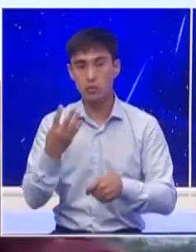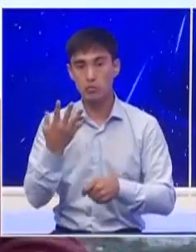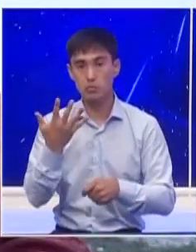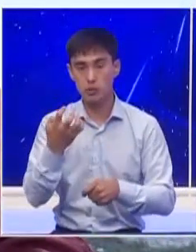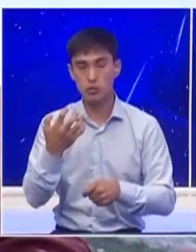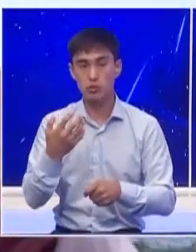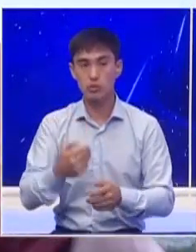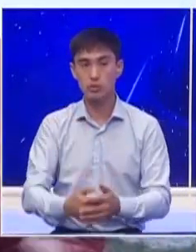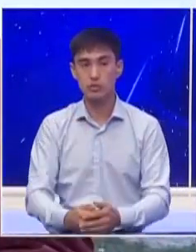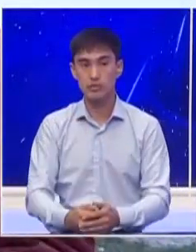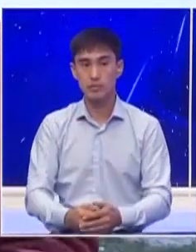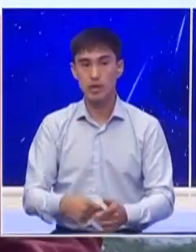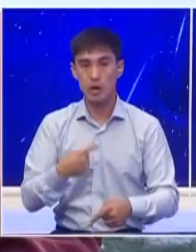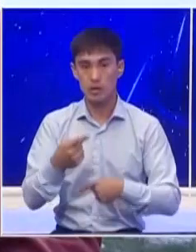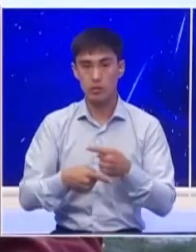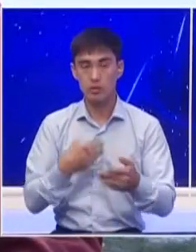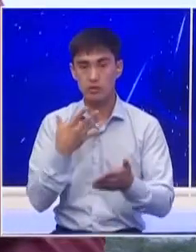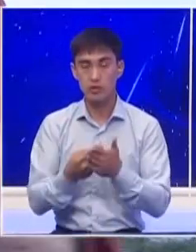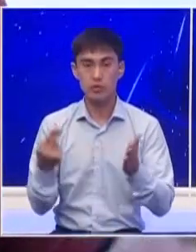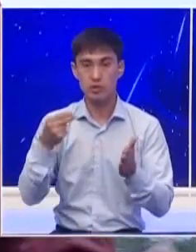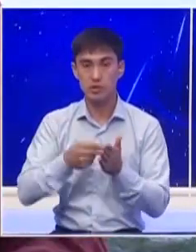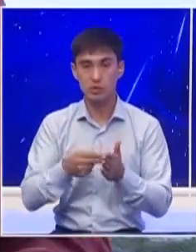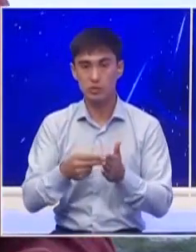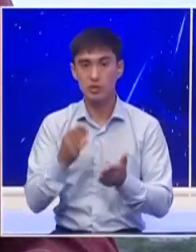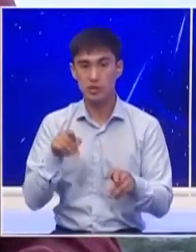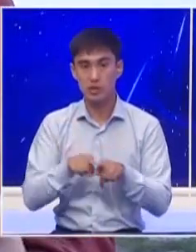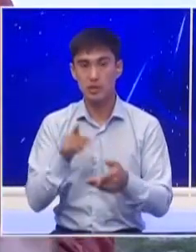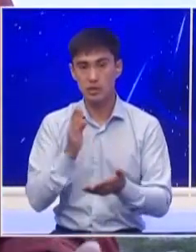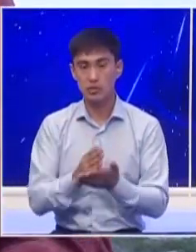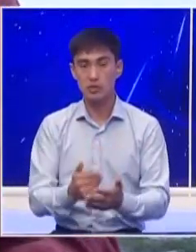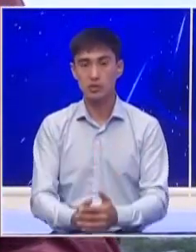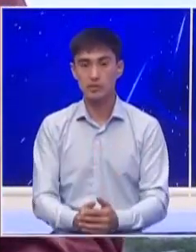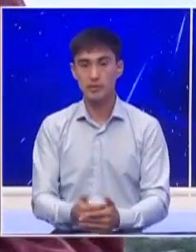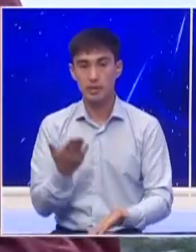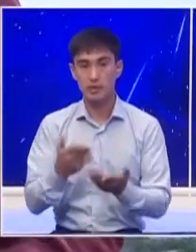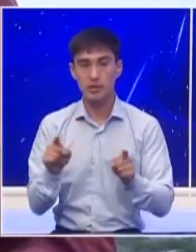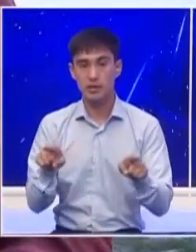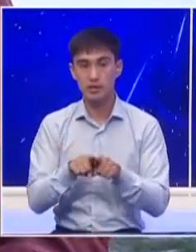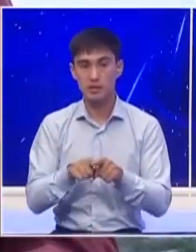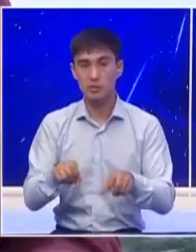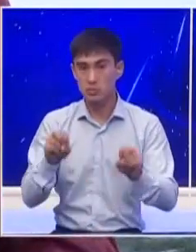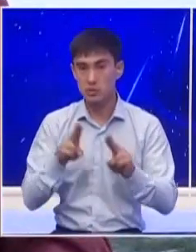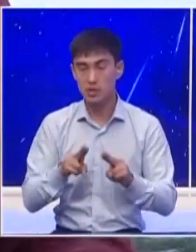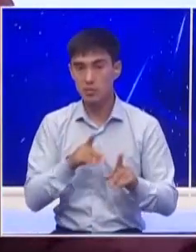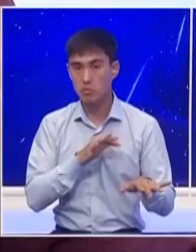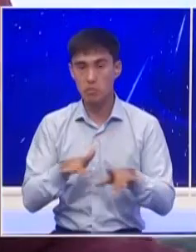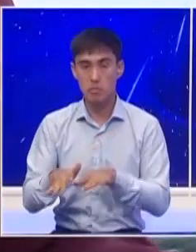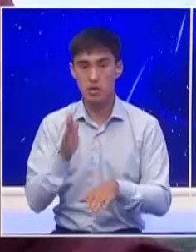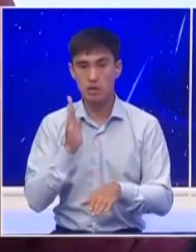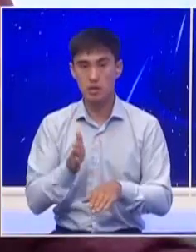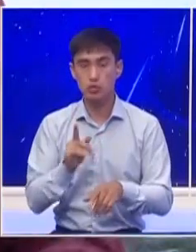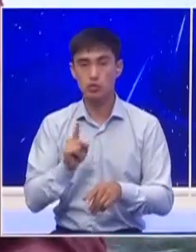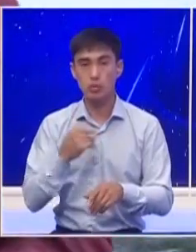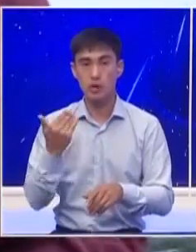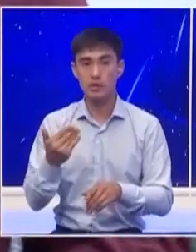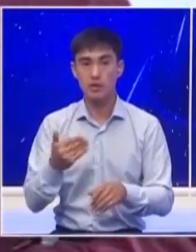Но потом уже как бы свою цену ставят. И такие тоже встречаются. Если такие встречаются, мы специально принимаем меры, чтобы